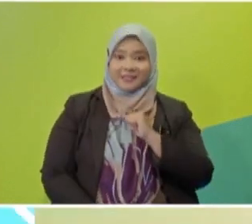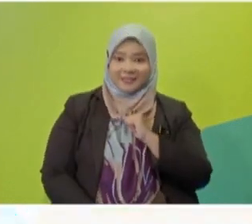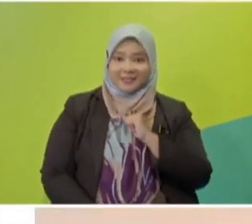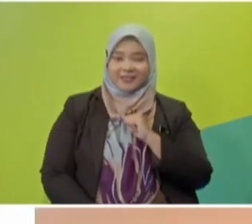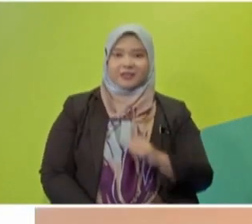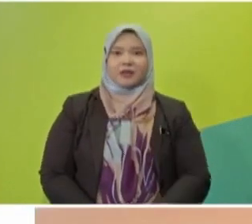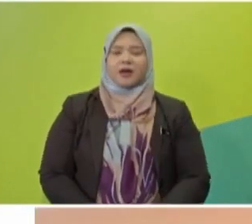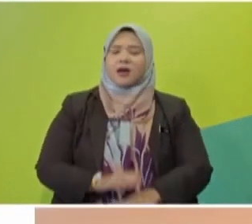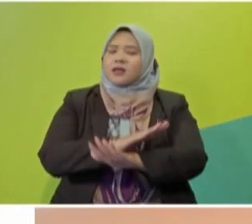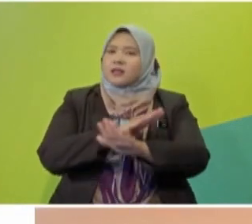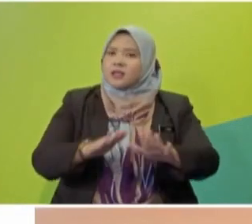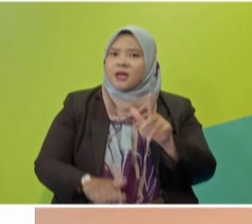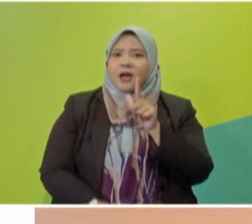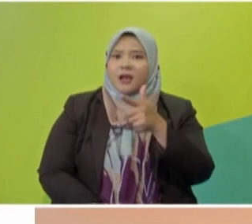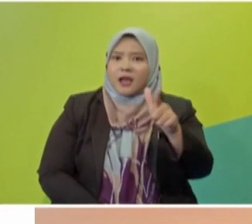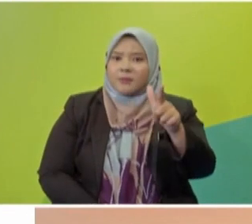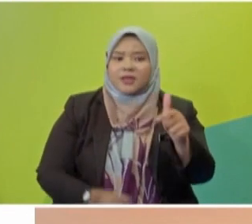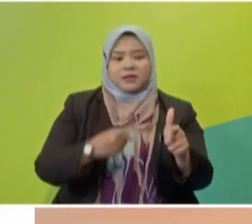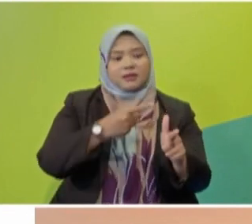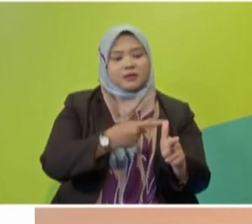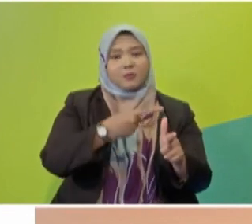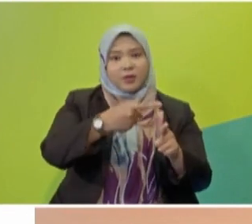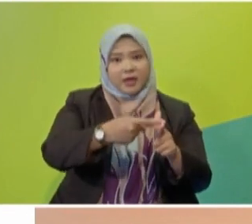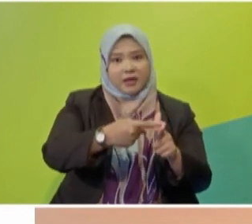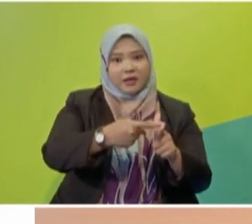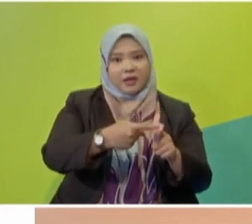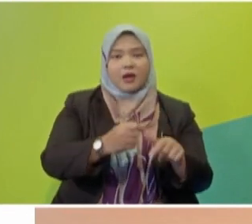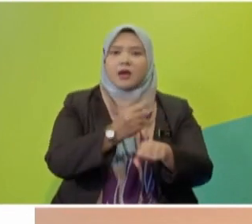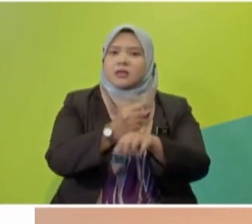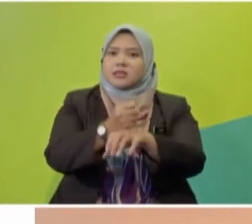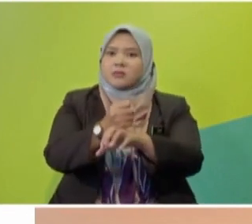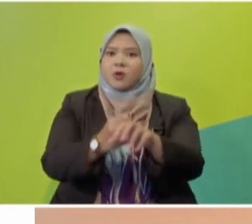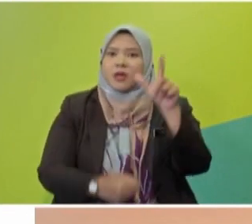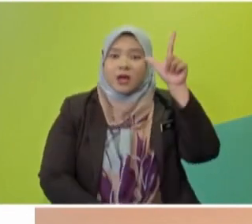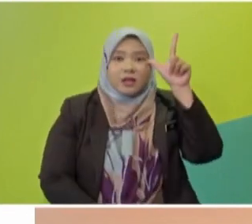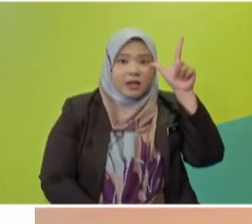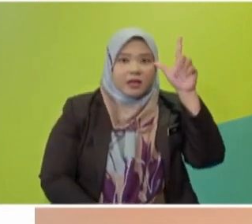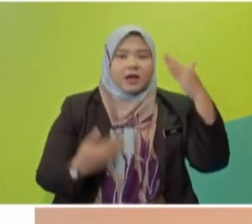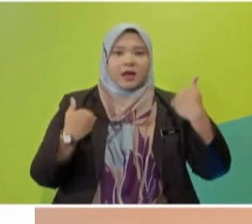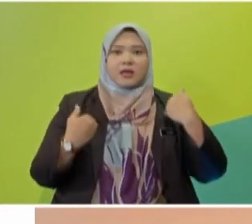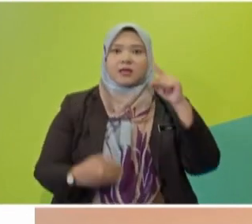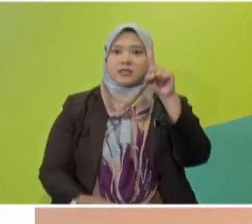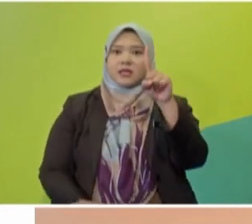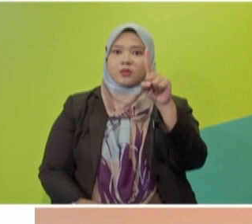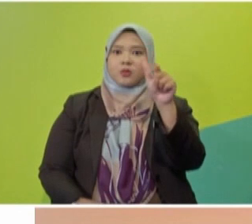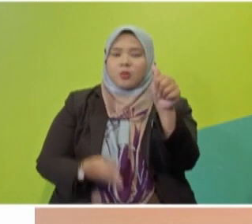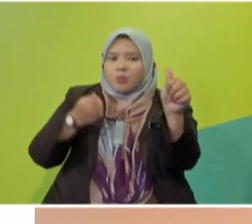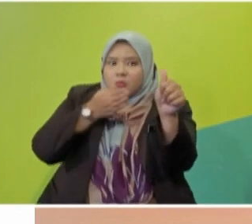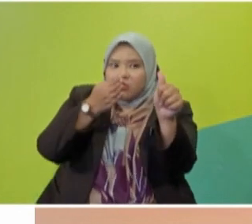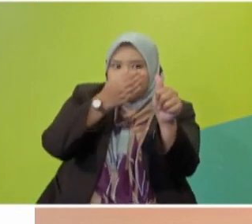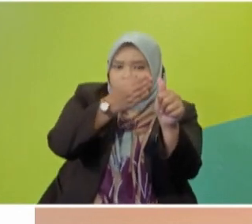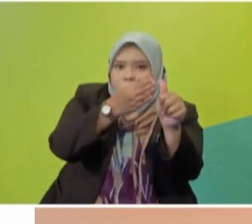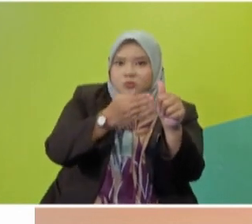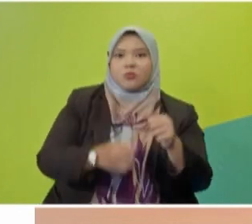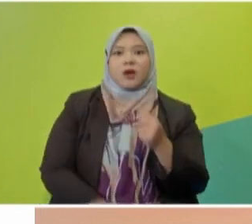Tidak lama kemudian, semut lihat seorang pemburu burung sedang